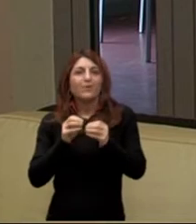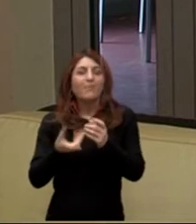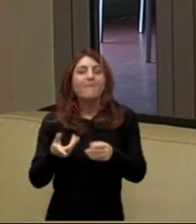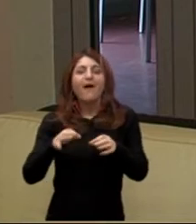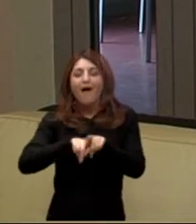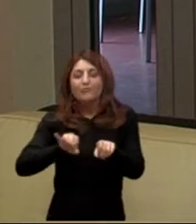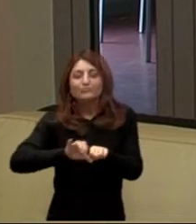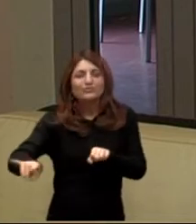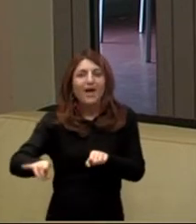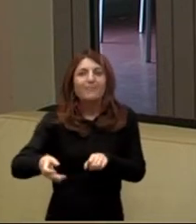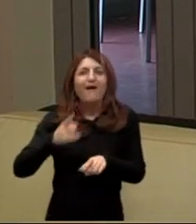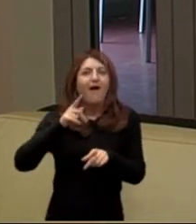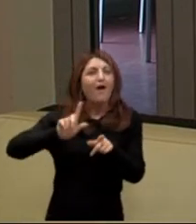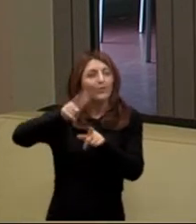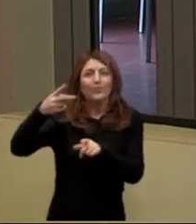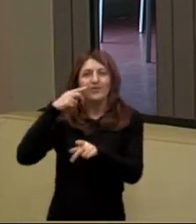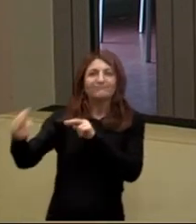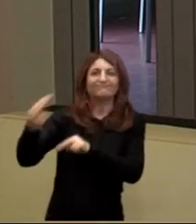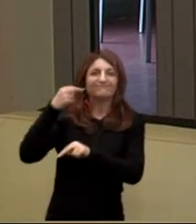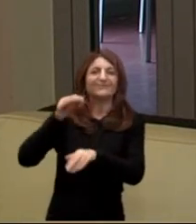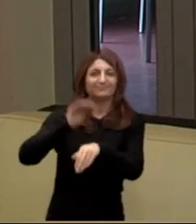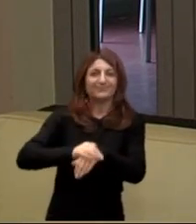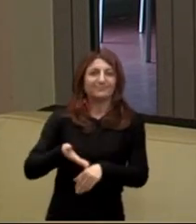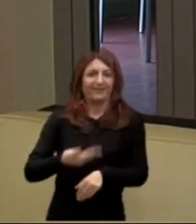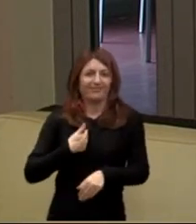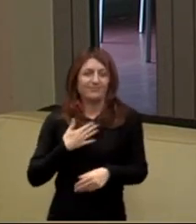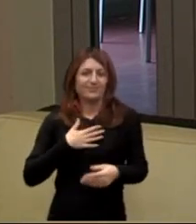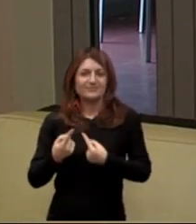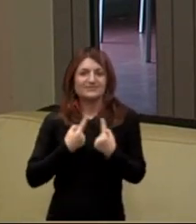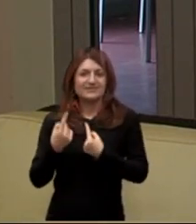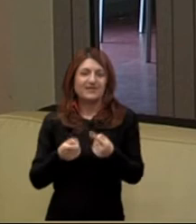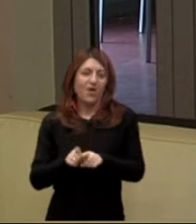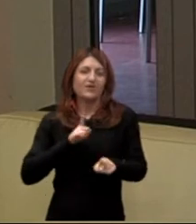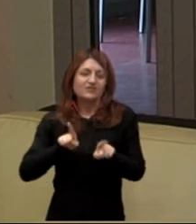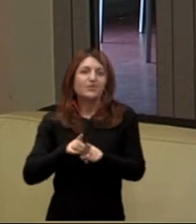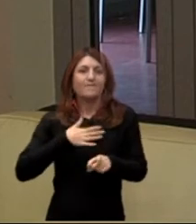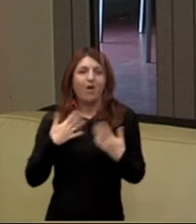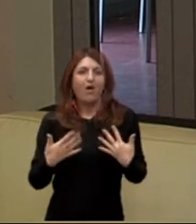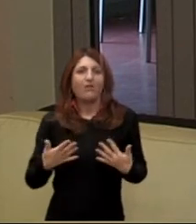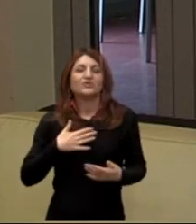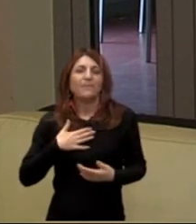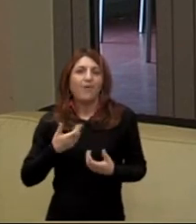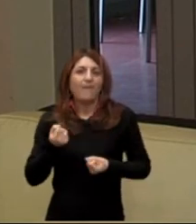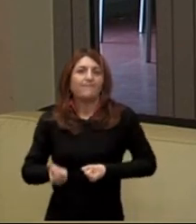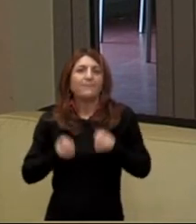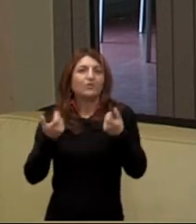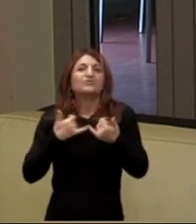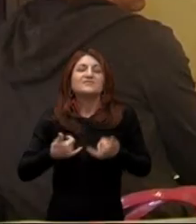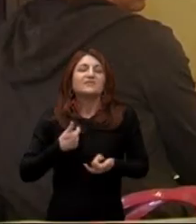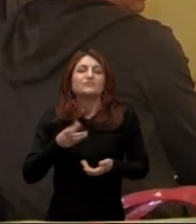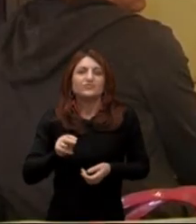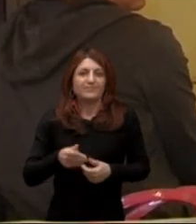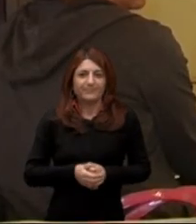mi pomoći sa te strane isto dosta da mi olakša neke poteškoće koje mi se sada u ovom trenutku